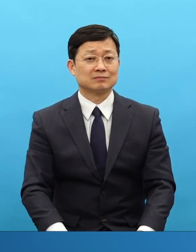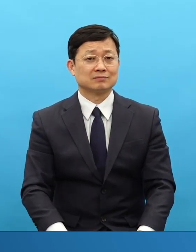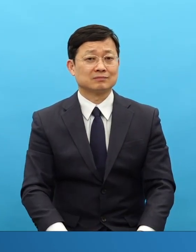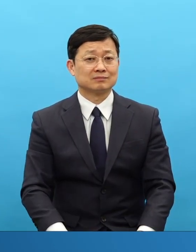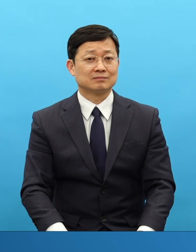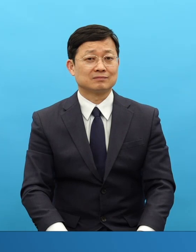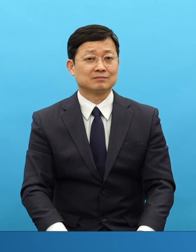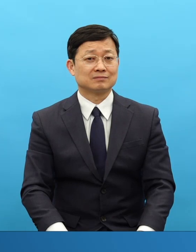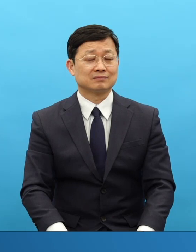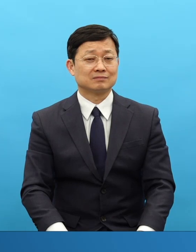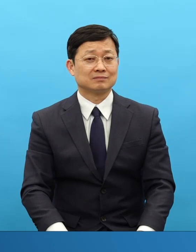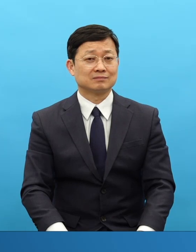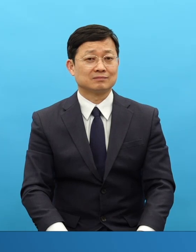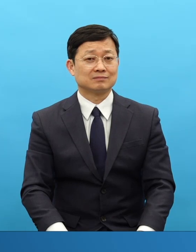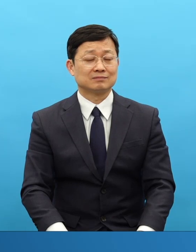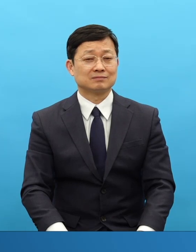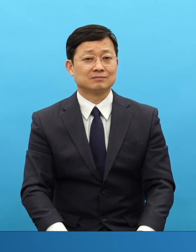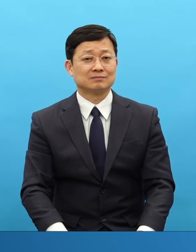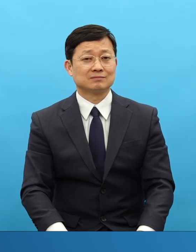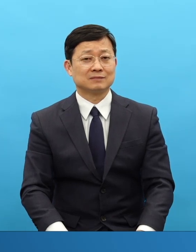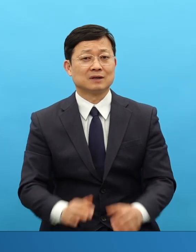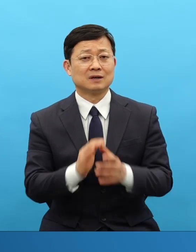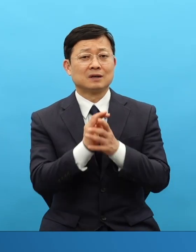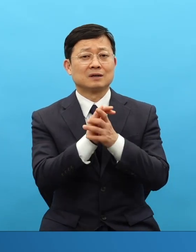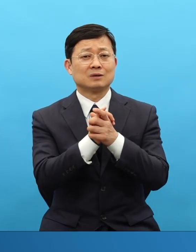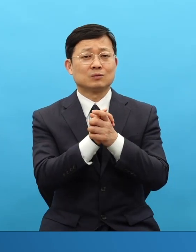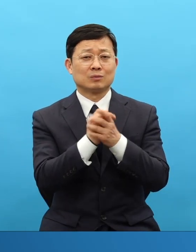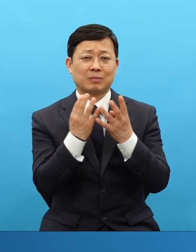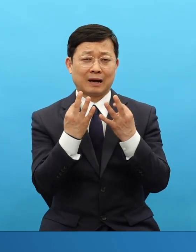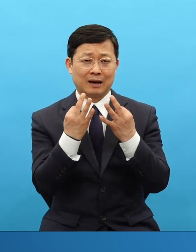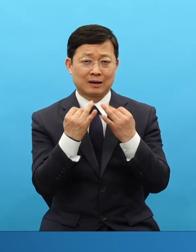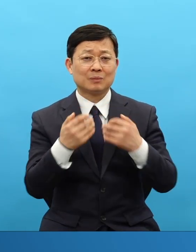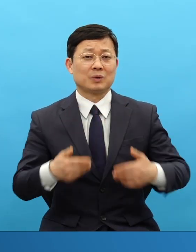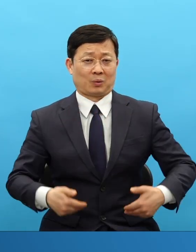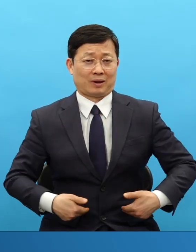기도가 필요한 상황입니다.